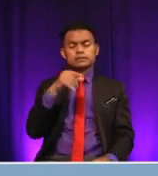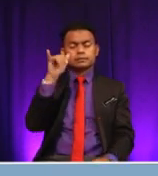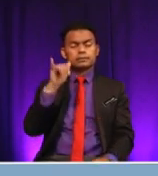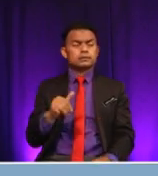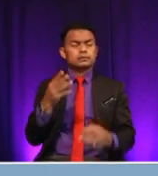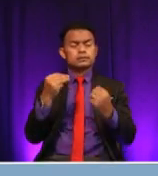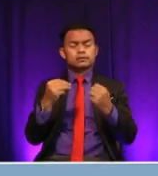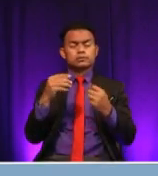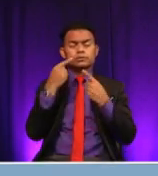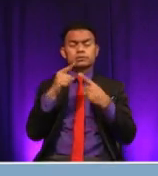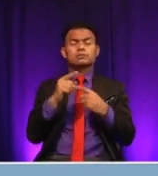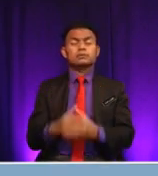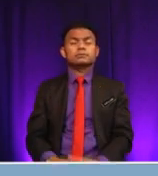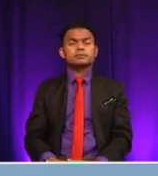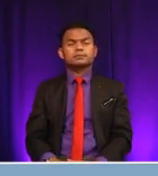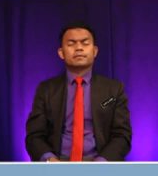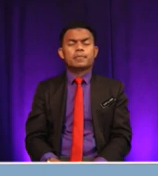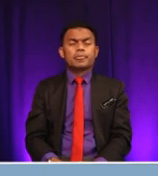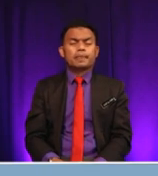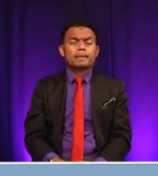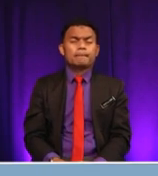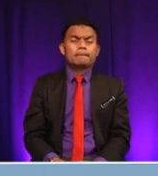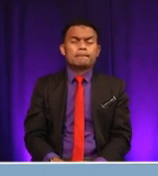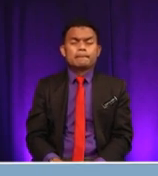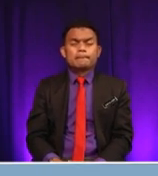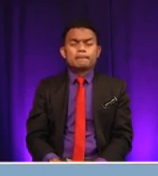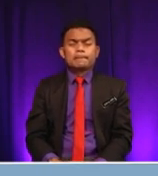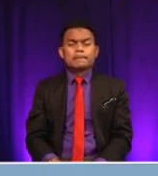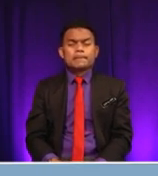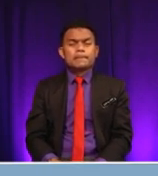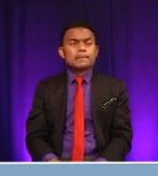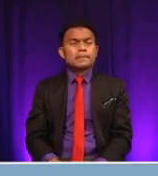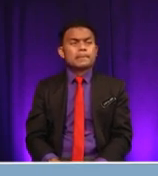ke ataupun Sofia silahkan